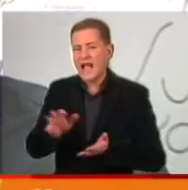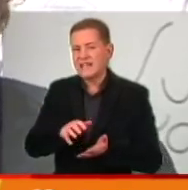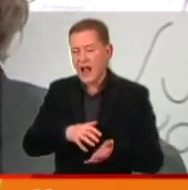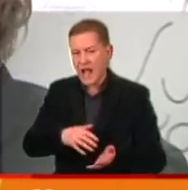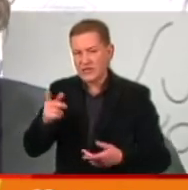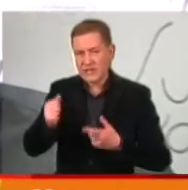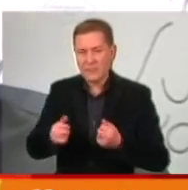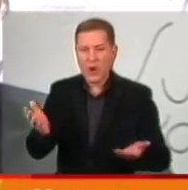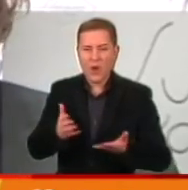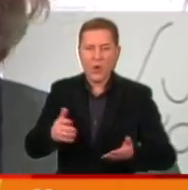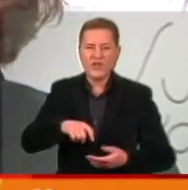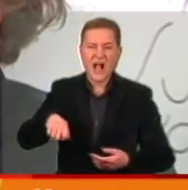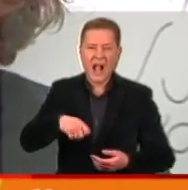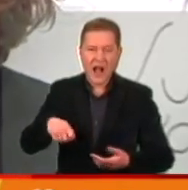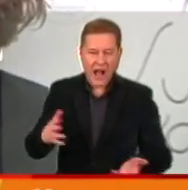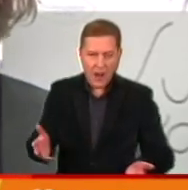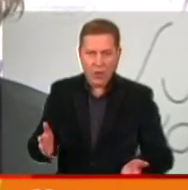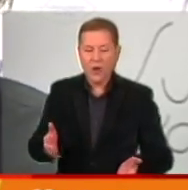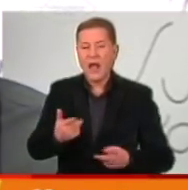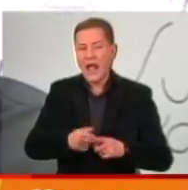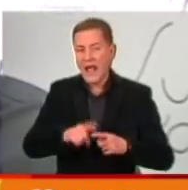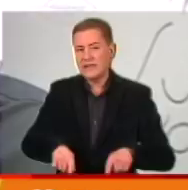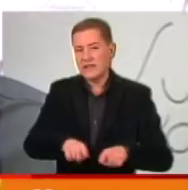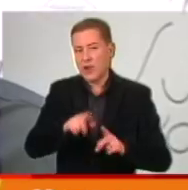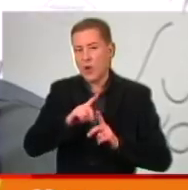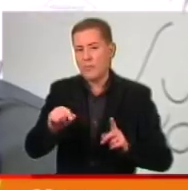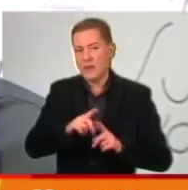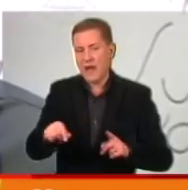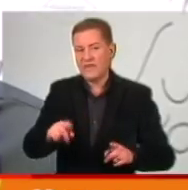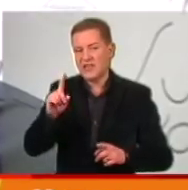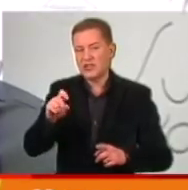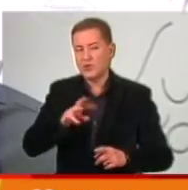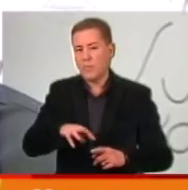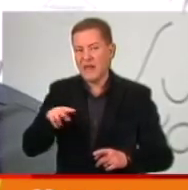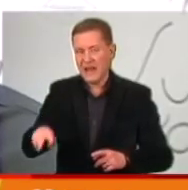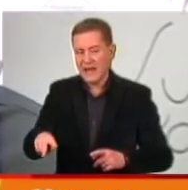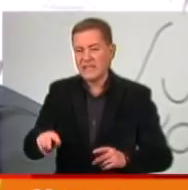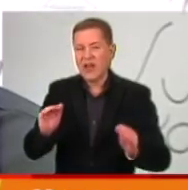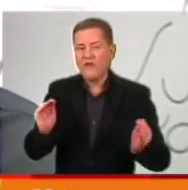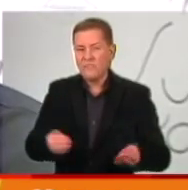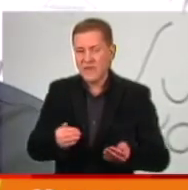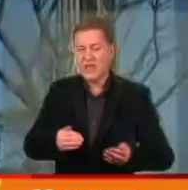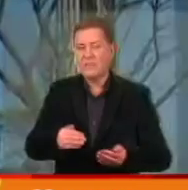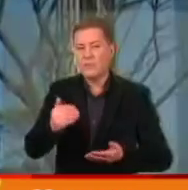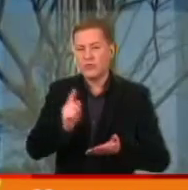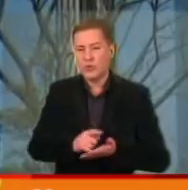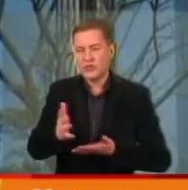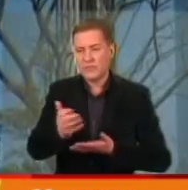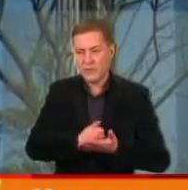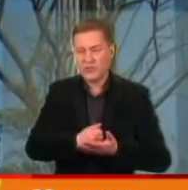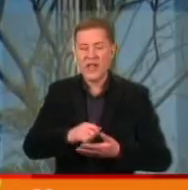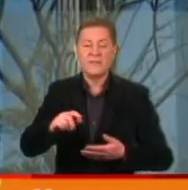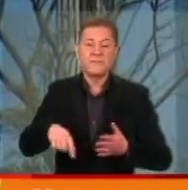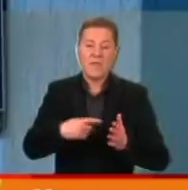молоке, або якесь какао на молоке. Це просто таке правило. Приблизно 100 мл мінімум. 100-150 мл ребенок має отримати. Та у міській